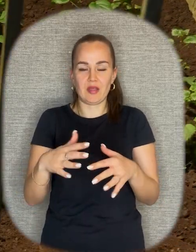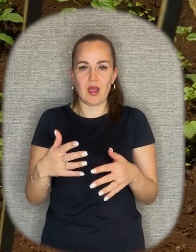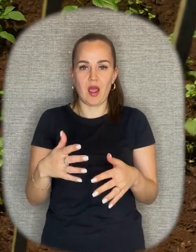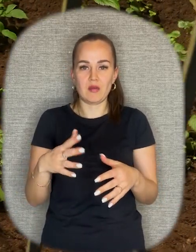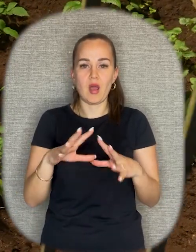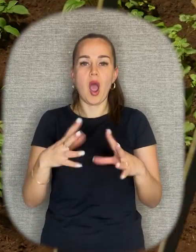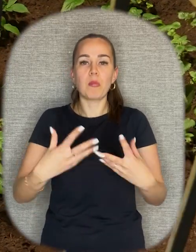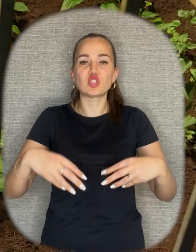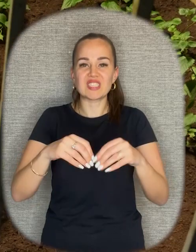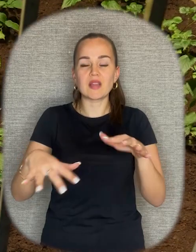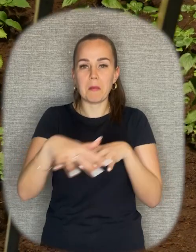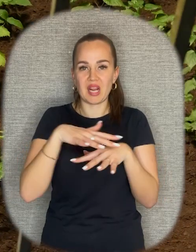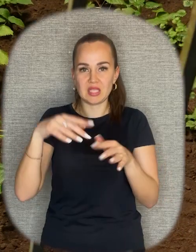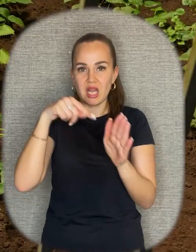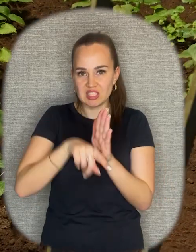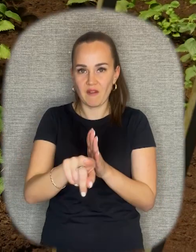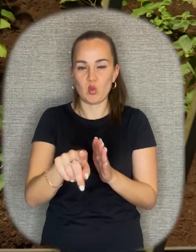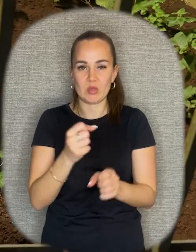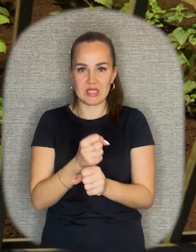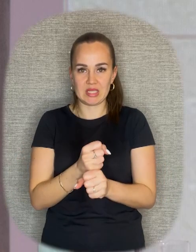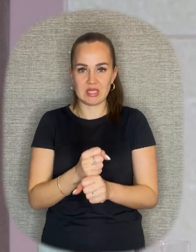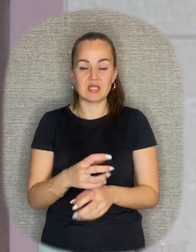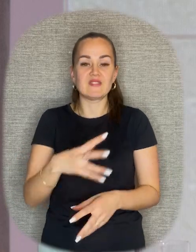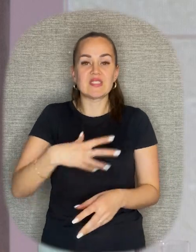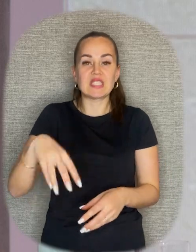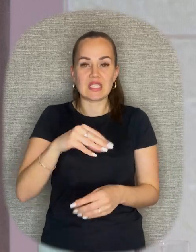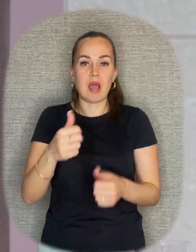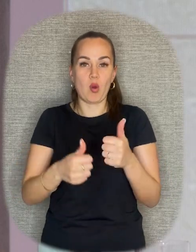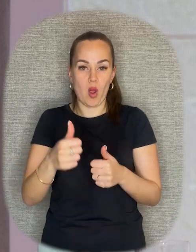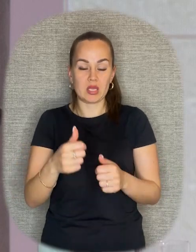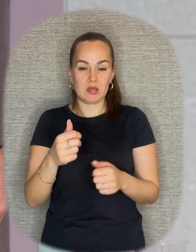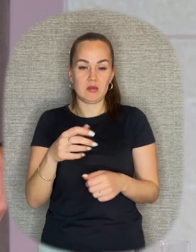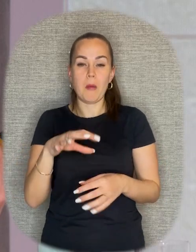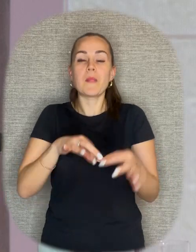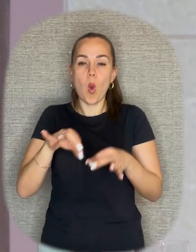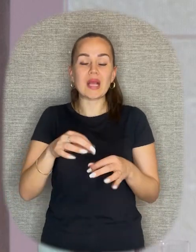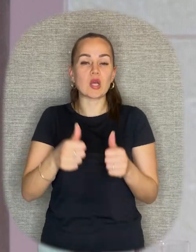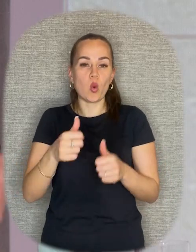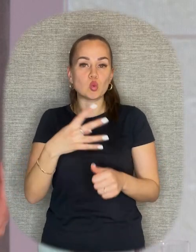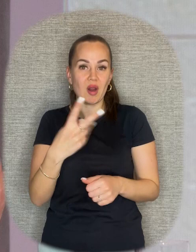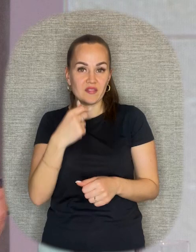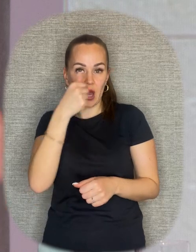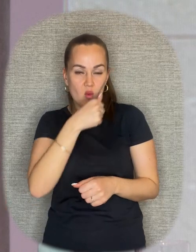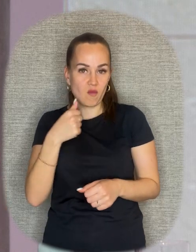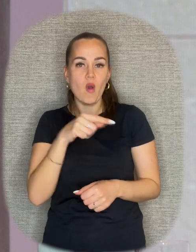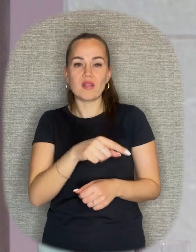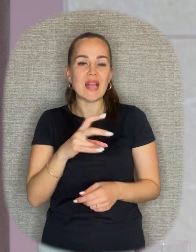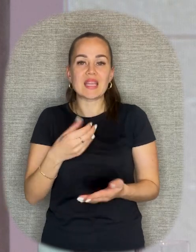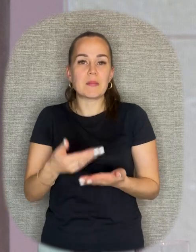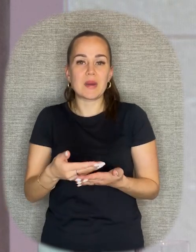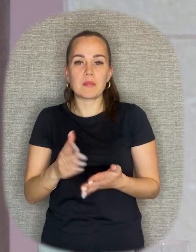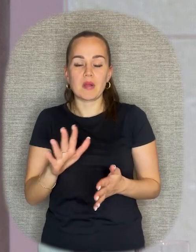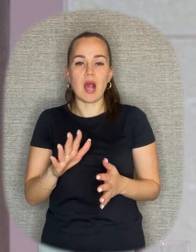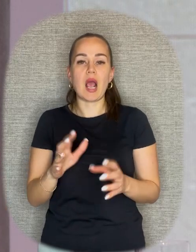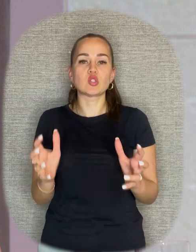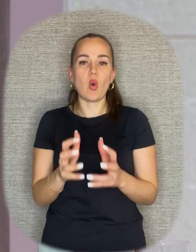самого контура архитектурного Да сколько попытки создания некого общественного пространства внутри А надо сказать что вот